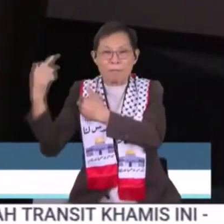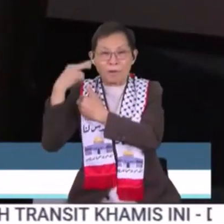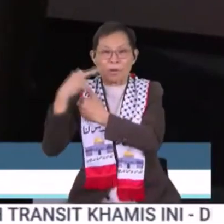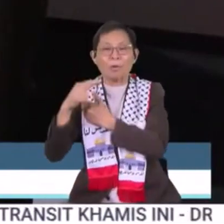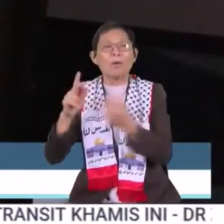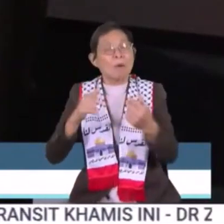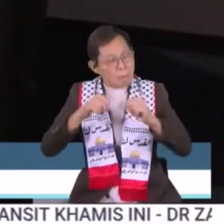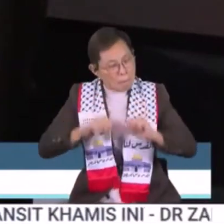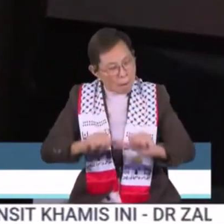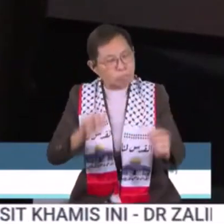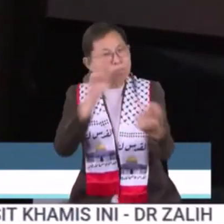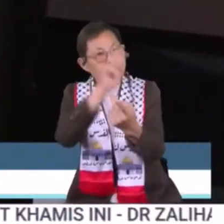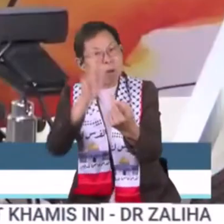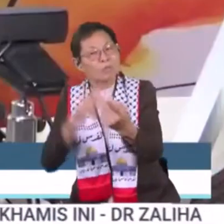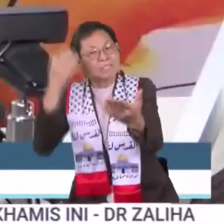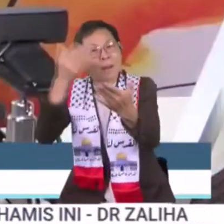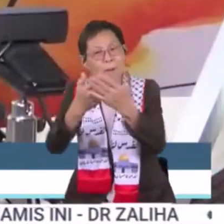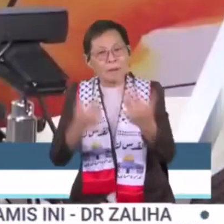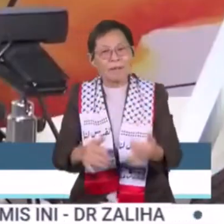sehingga